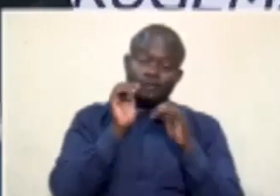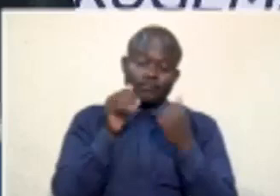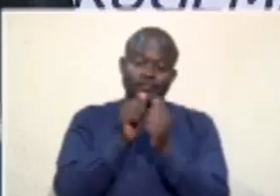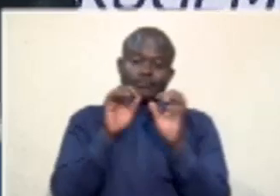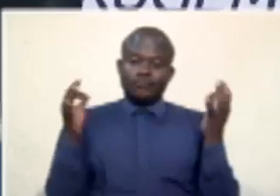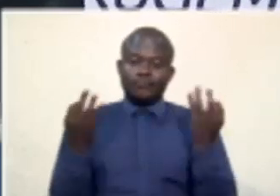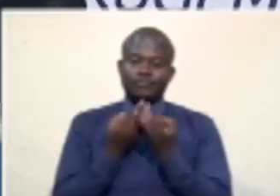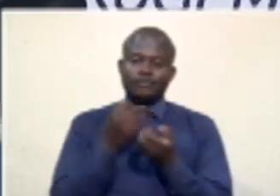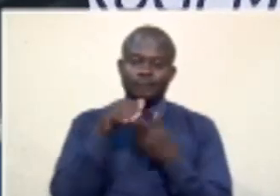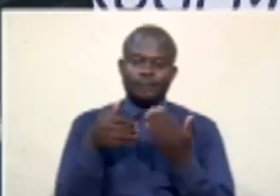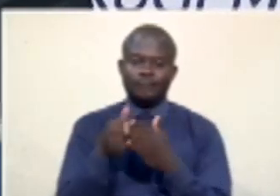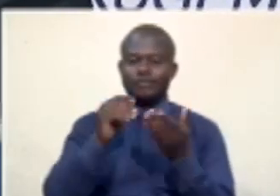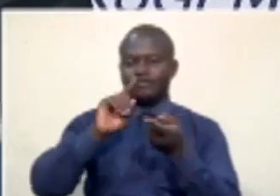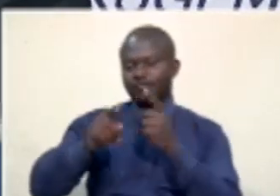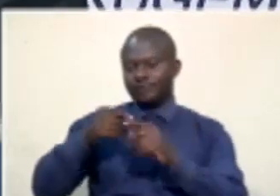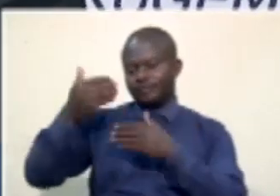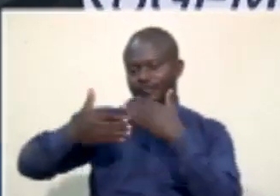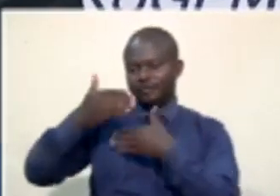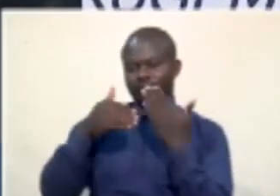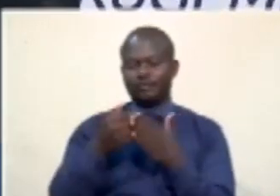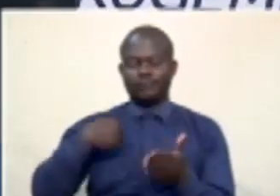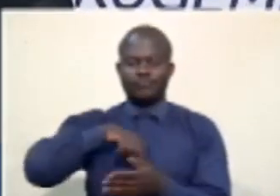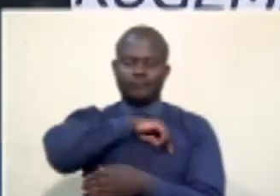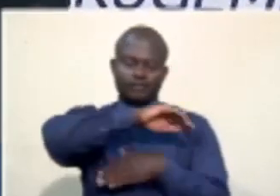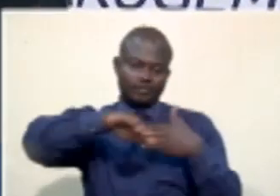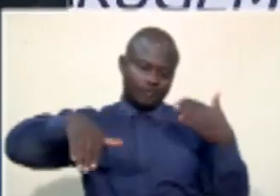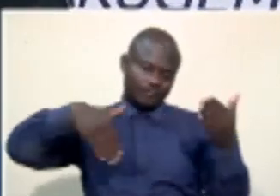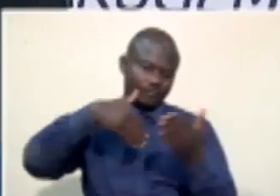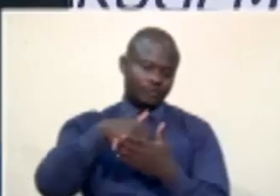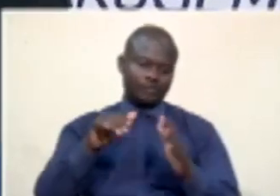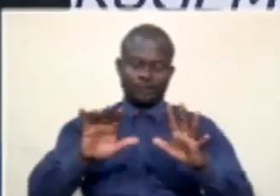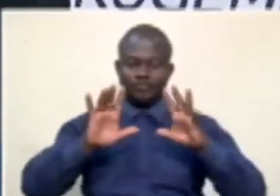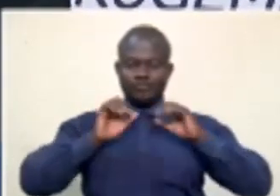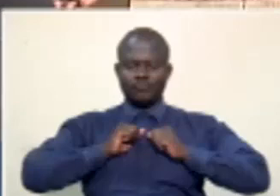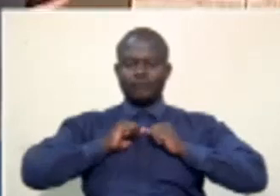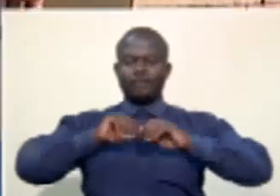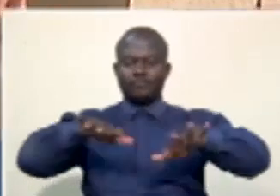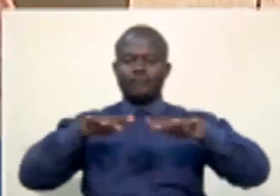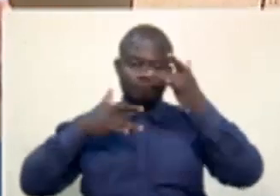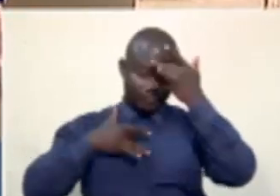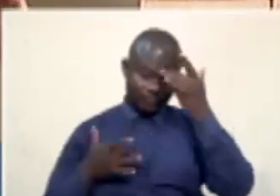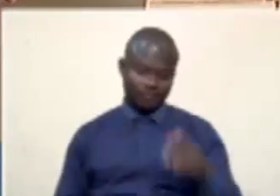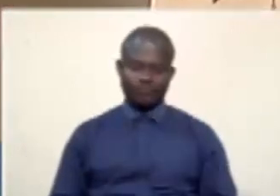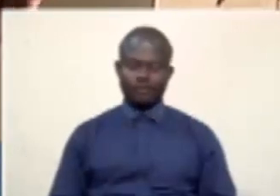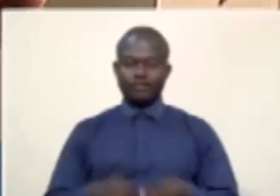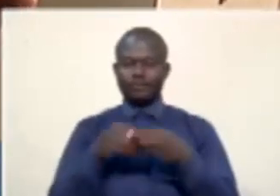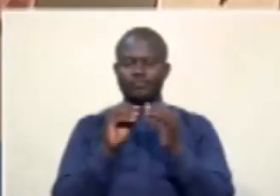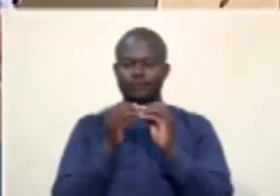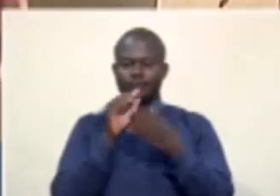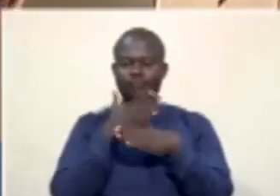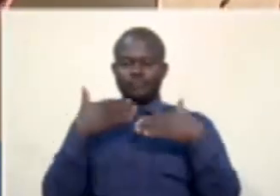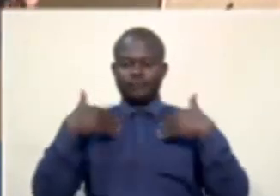yabo n'abaturanyi n'abavandimwe bakwiriye kwirinda ikwirakwira ry'iki cyorezo. Imibare ya Minisiteri